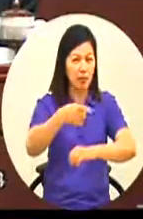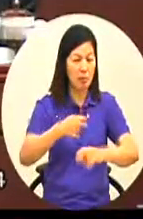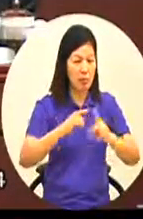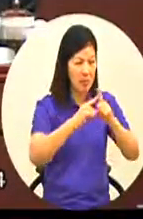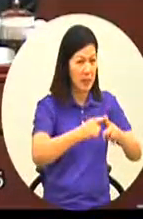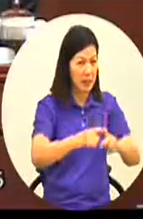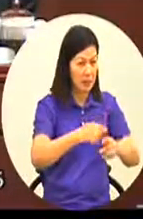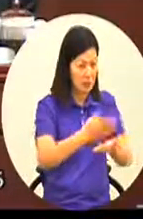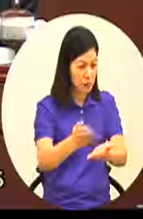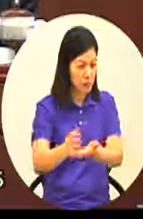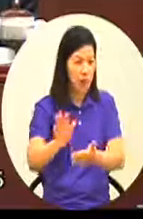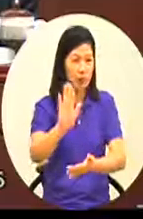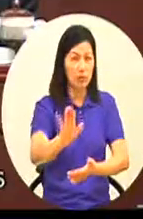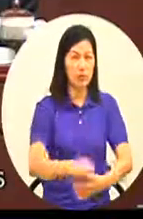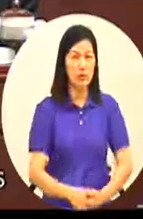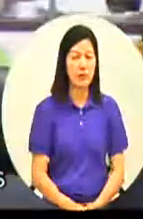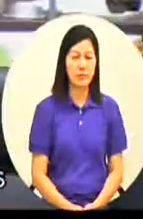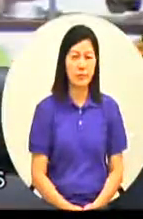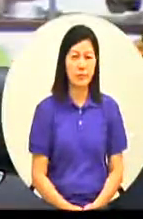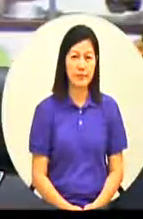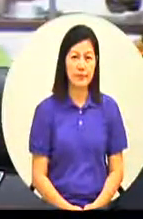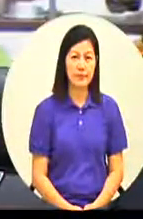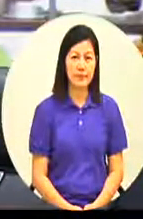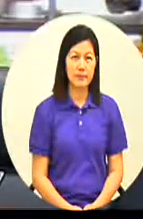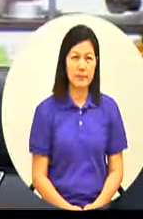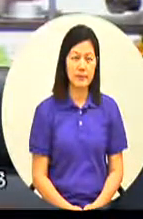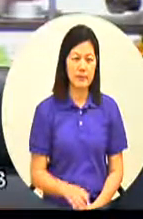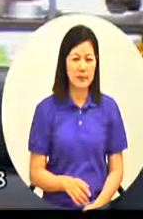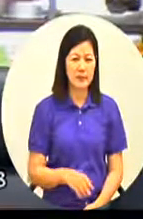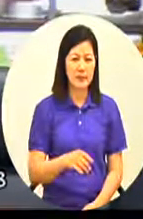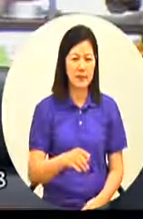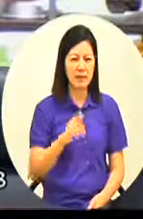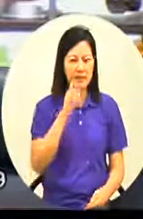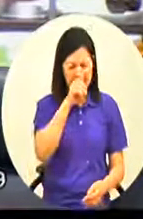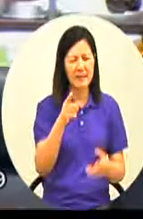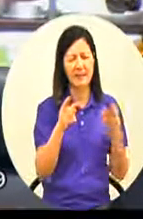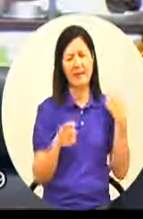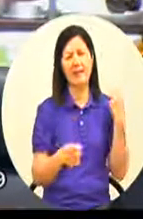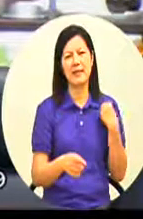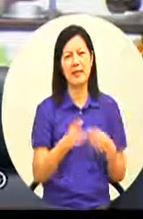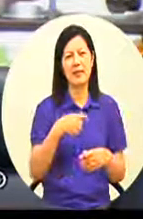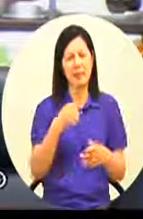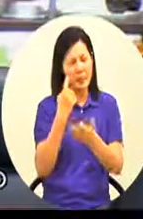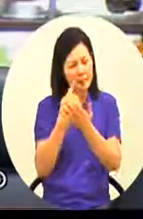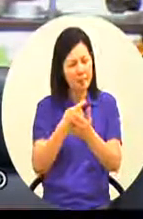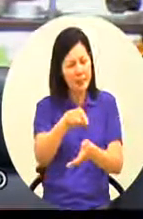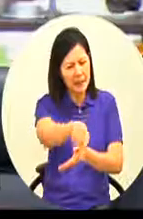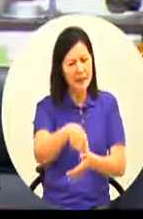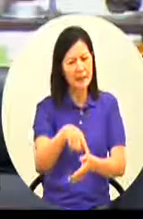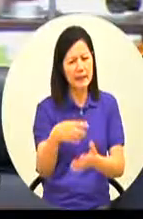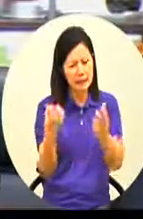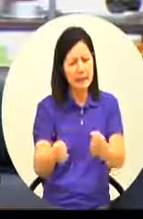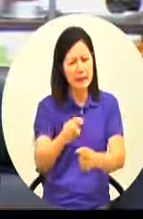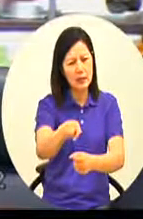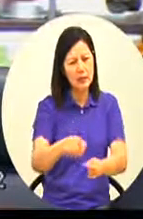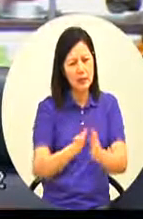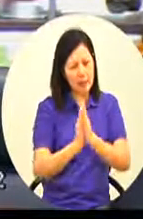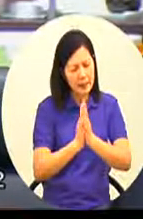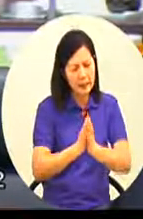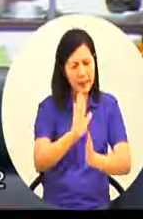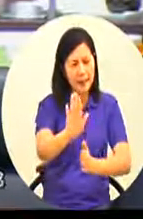干净。 好，那个局长，我再问你哦，没有干净呐、啊？我们每天都在那里，你知道的哈。我们在那边碾箱哈，